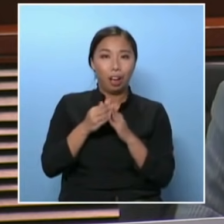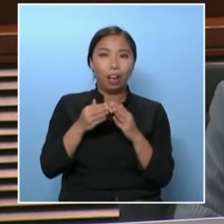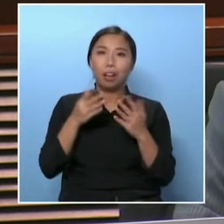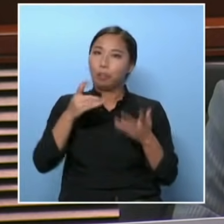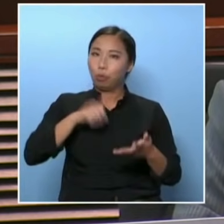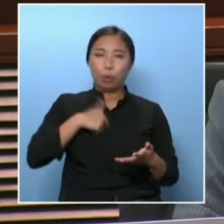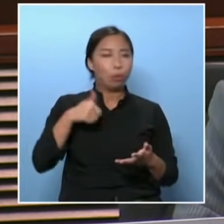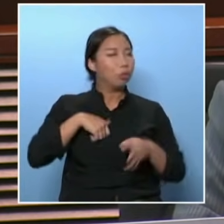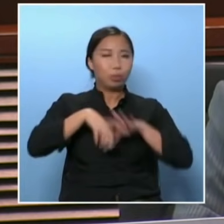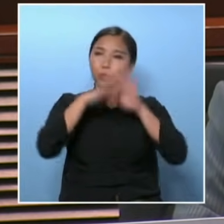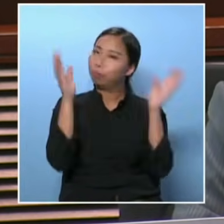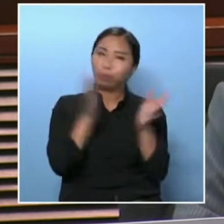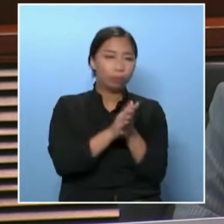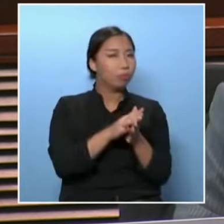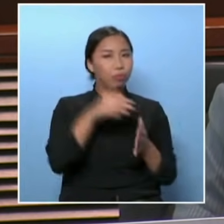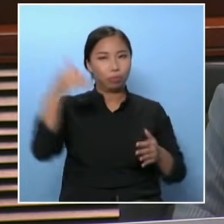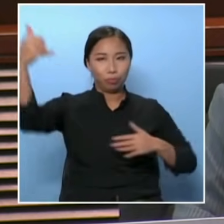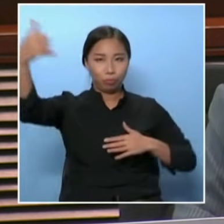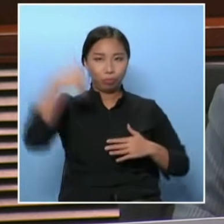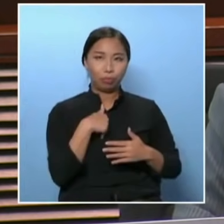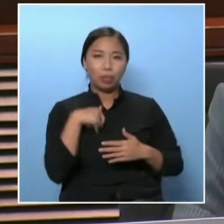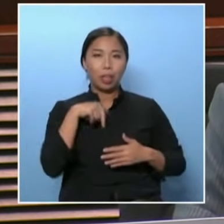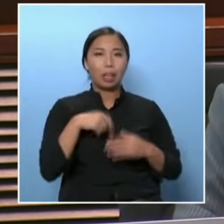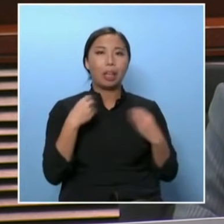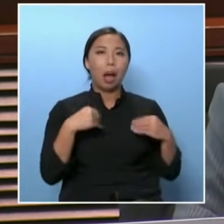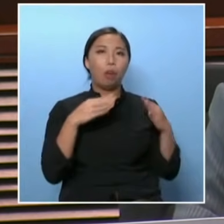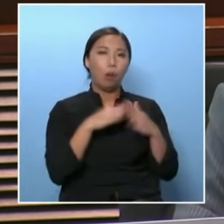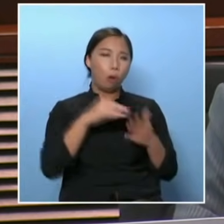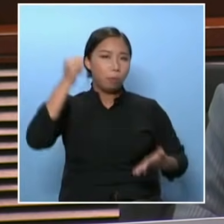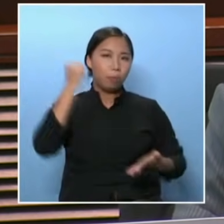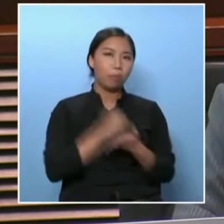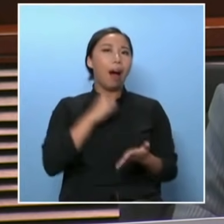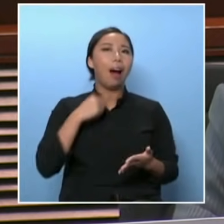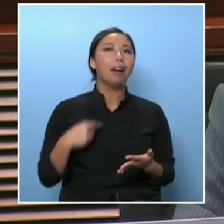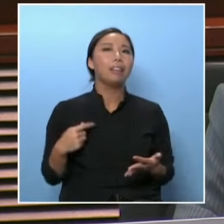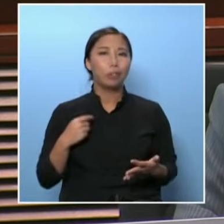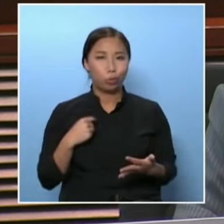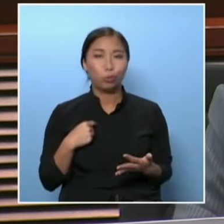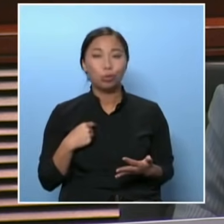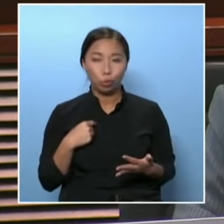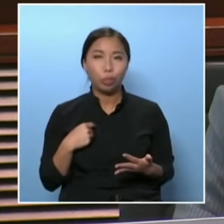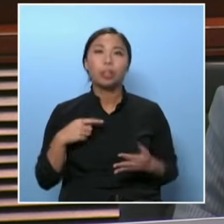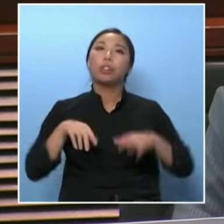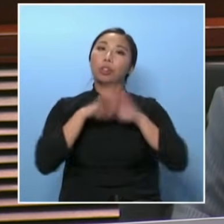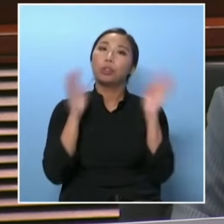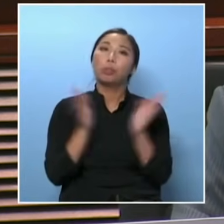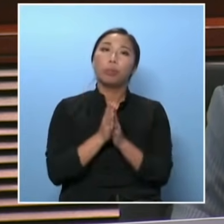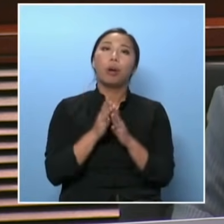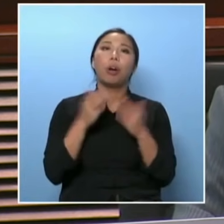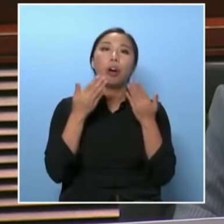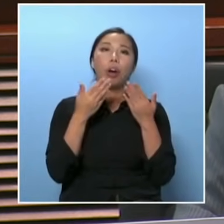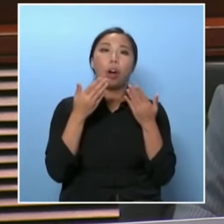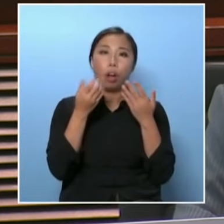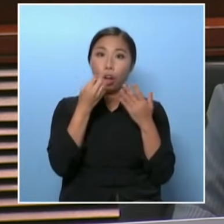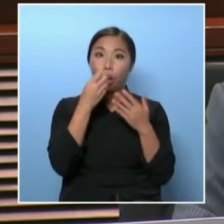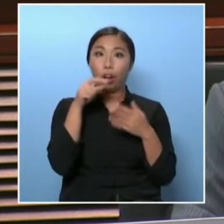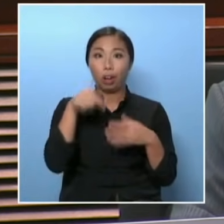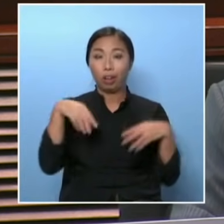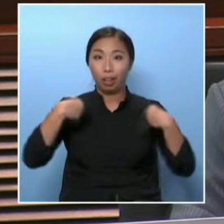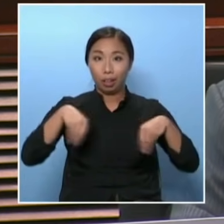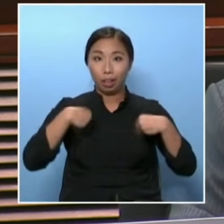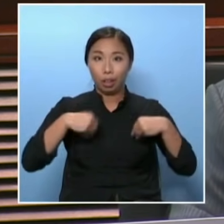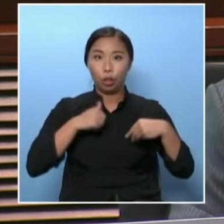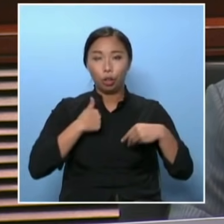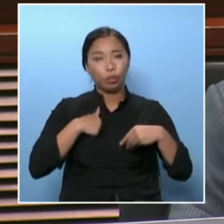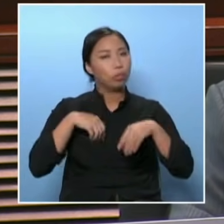都要嚟我度註冊嘅。即係我哋嗰個註冊係所有喺香港學校任教嘅老師咧，理論上